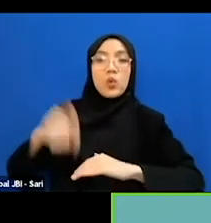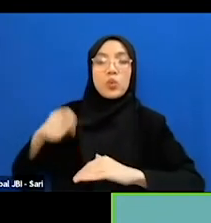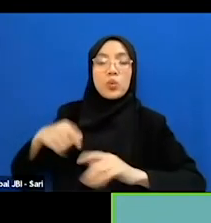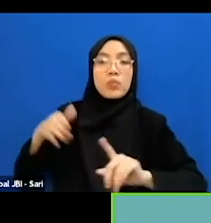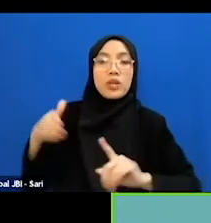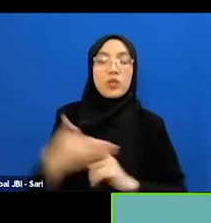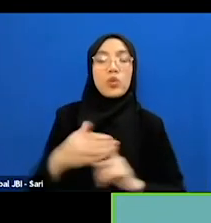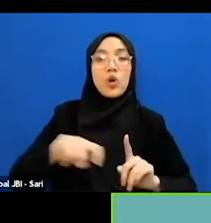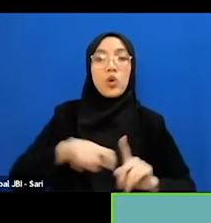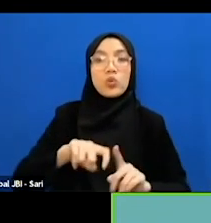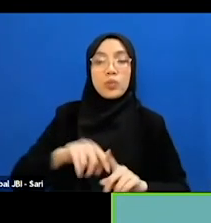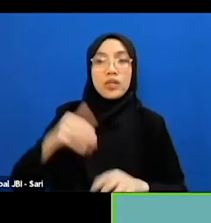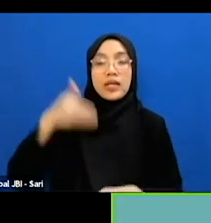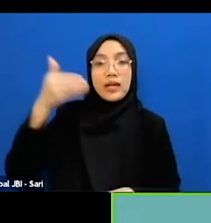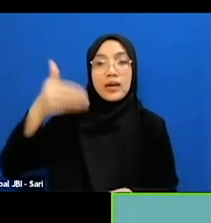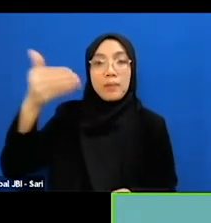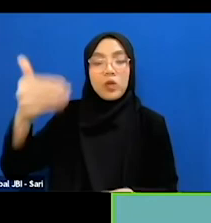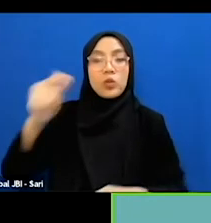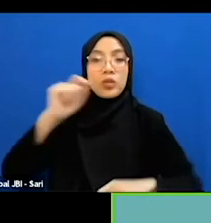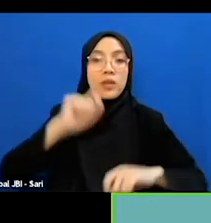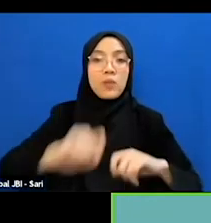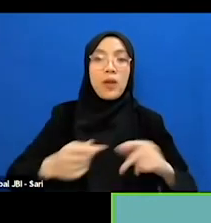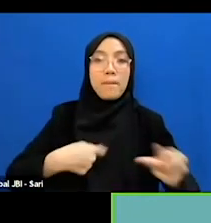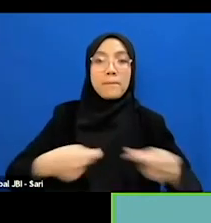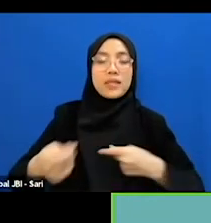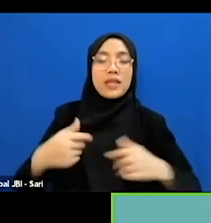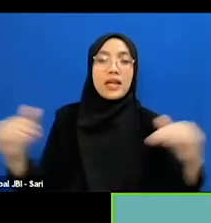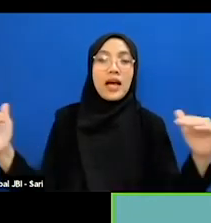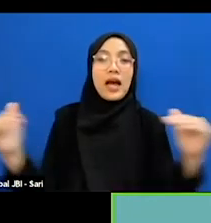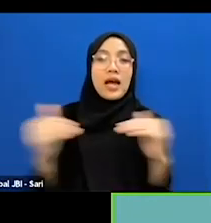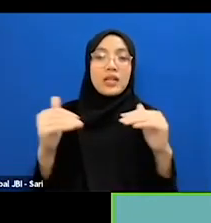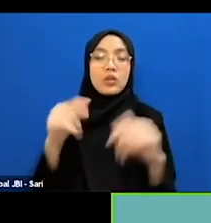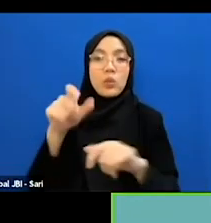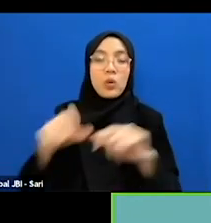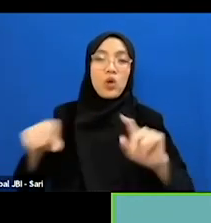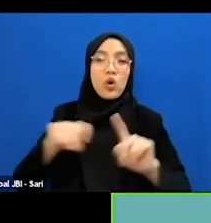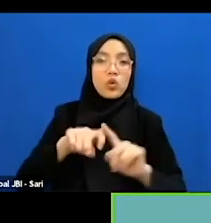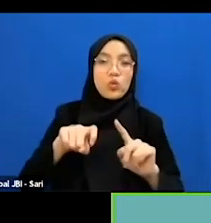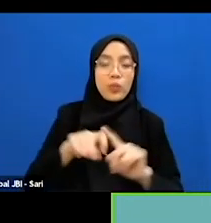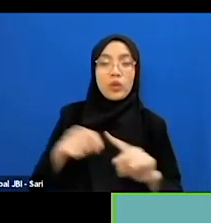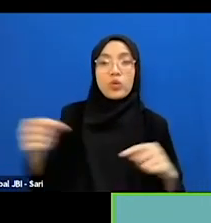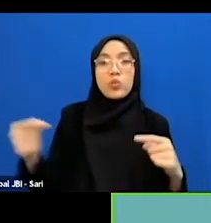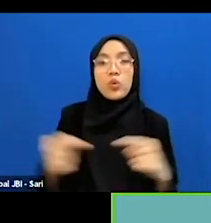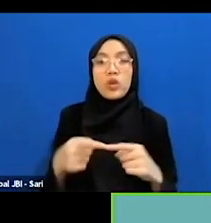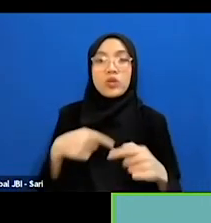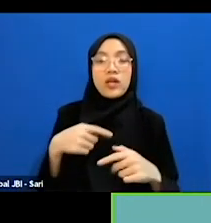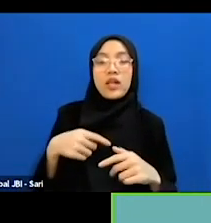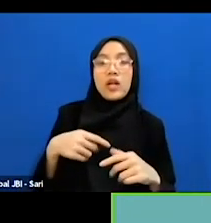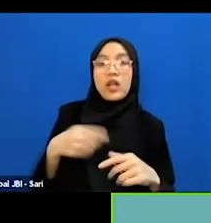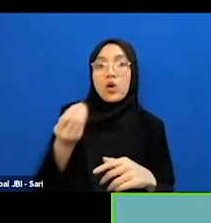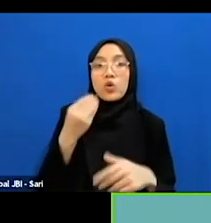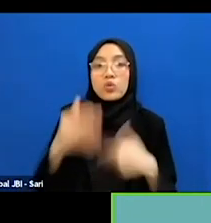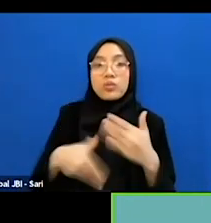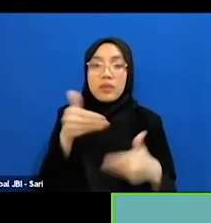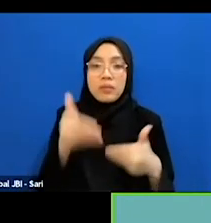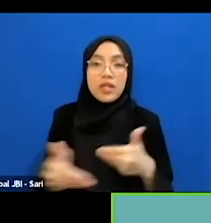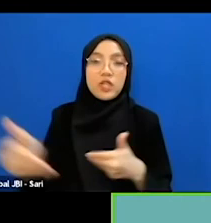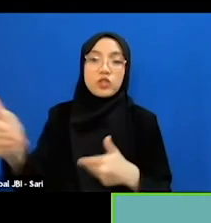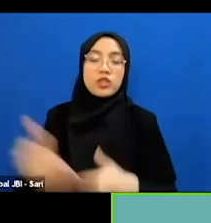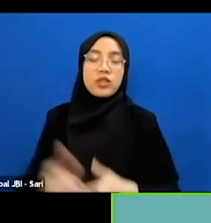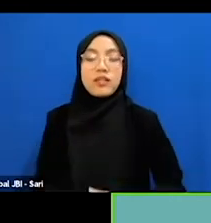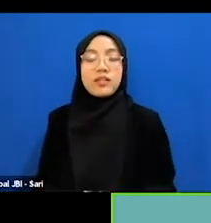kedepan untuk menciptakan pasar yang adil juga buat konsumen dalam konteks Stable consumption and